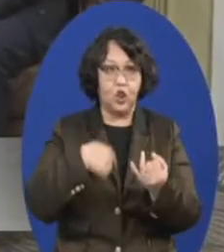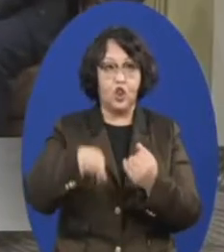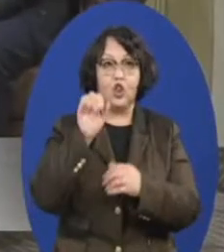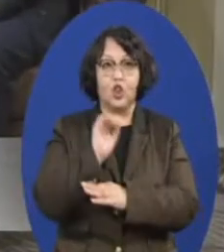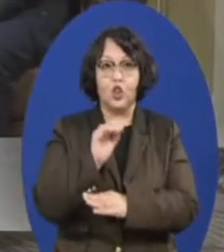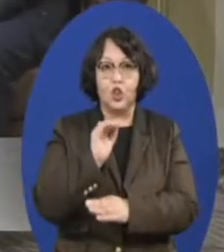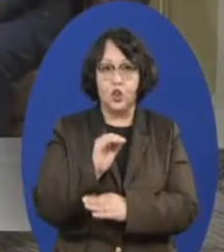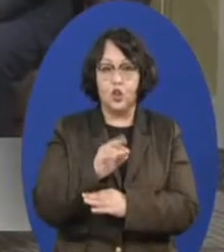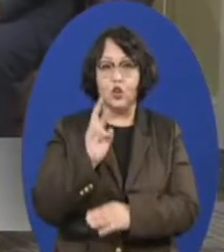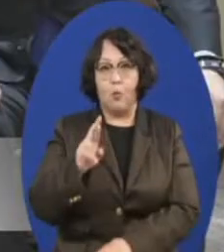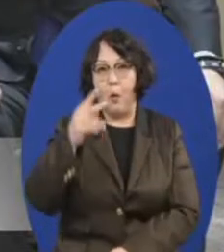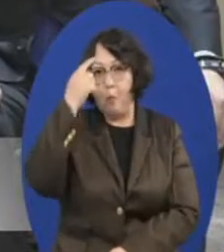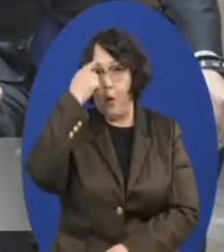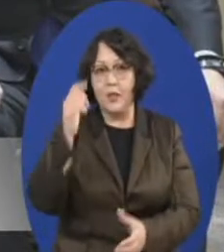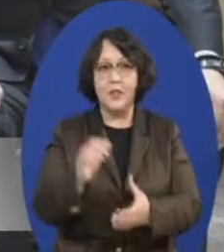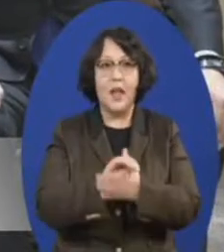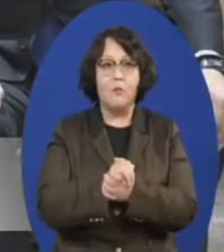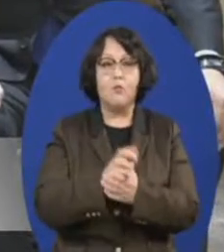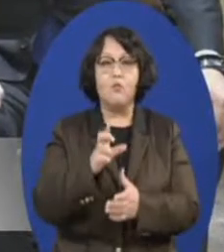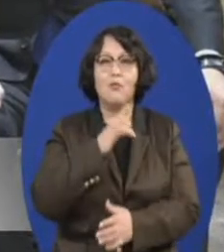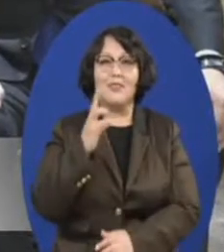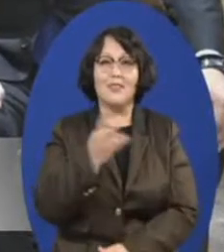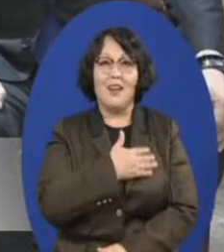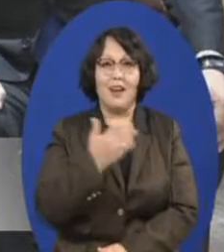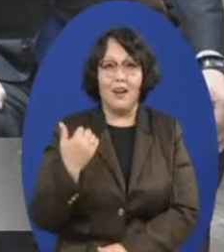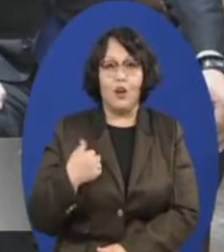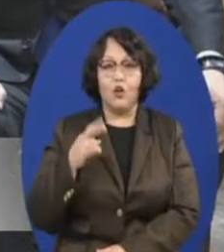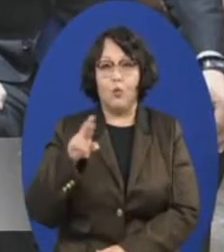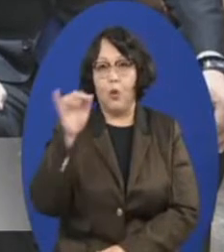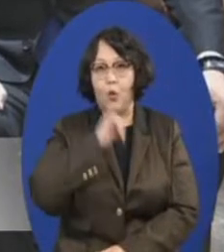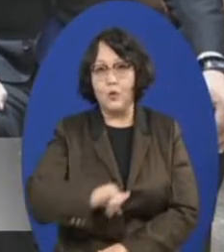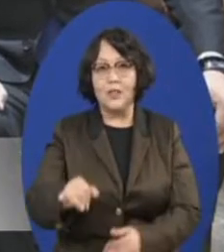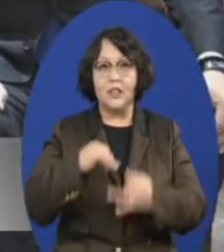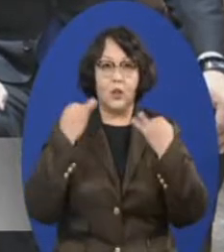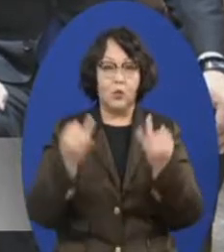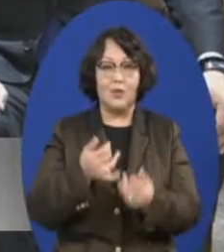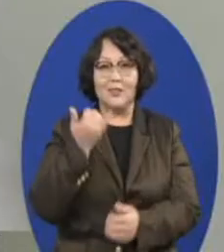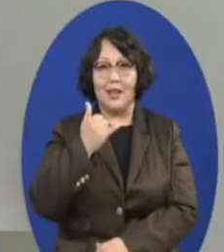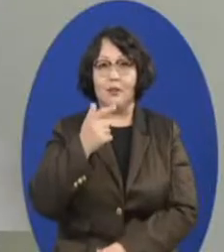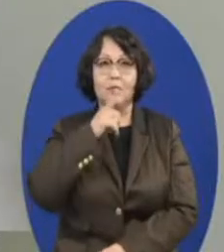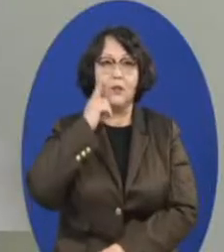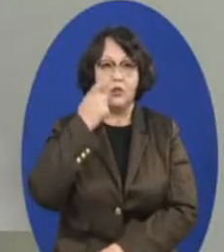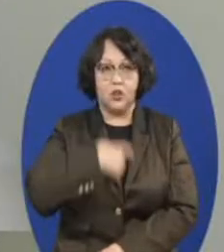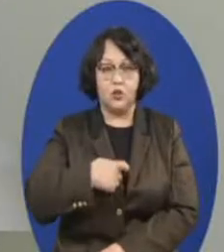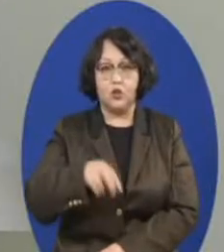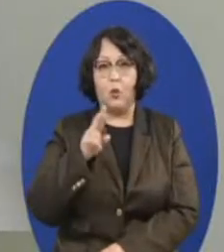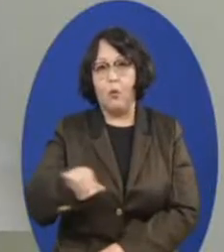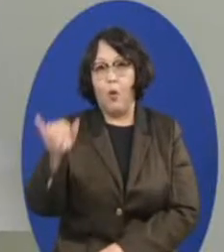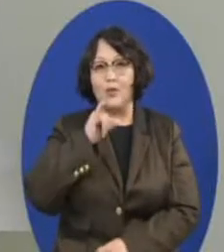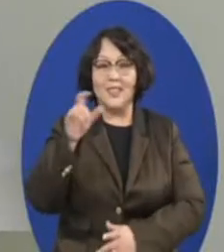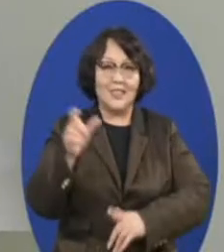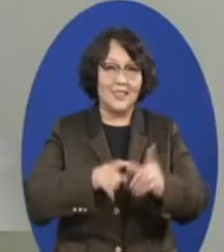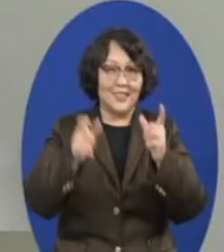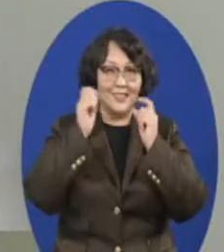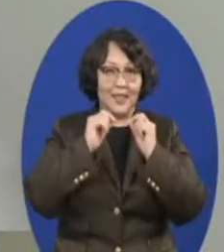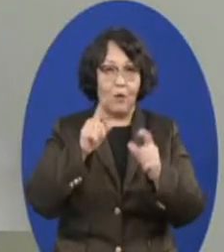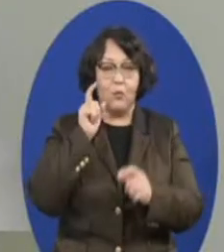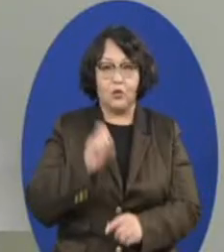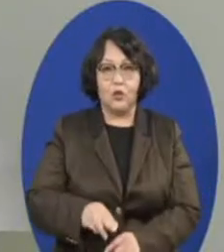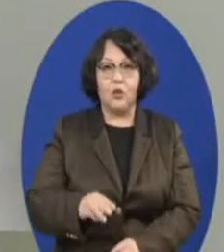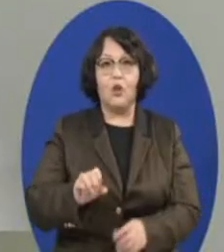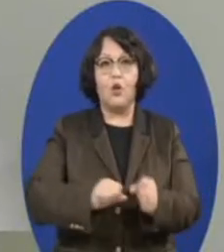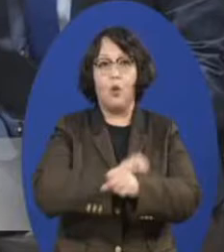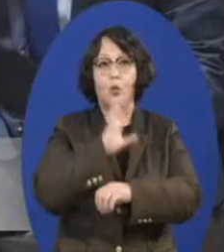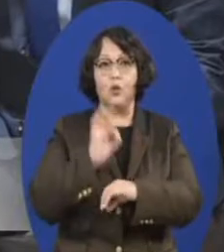парламентийн төлөөлөгчдийн танхимдох Япон Монголын найрамдлын бүлгийн дарга, Японы парламентийн зарим залуу гишүүн, мөн Японы улсын эдийн засгийн сэргийн